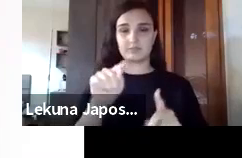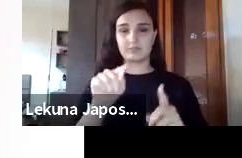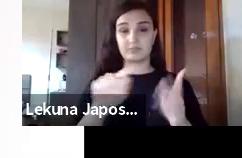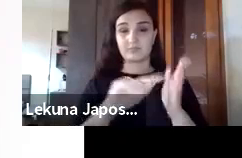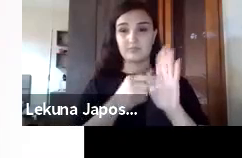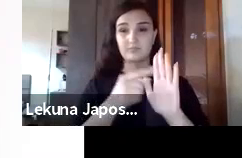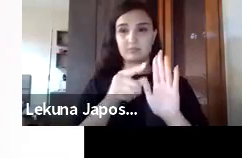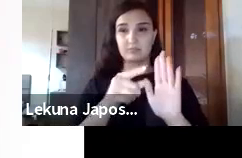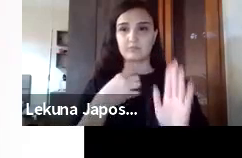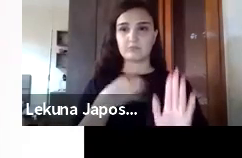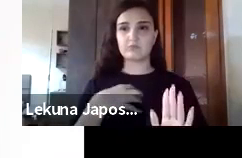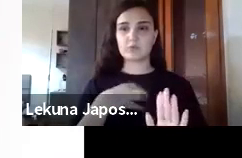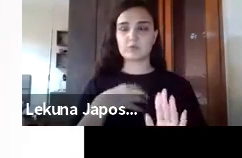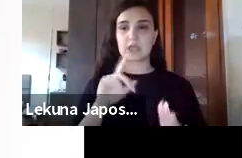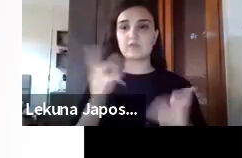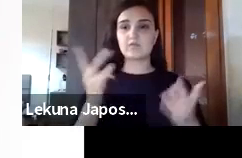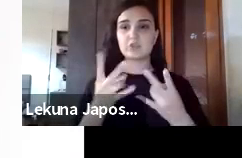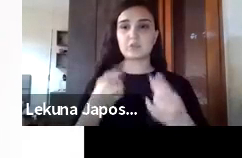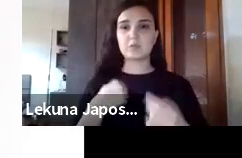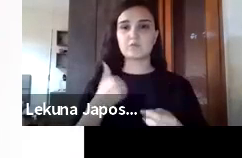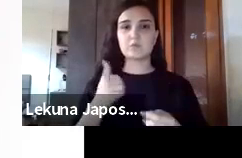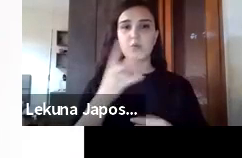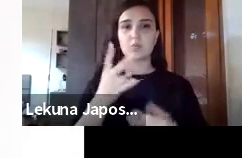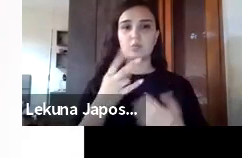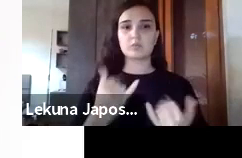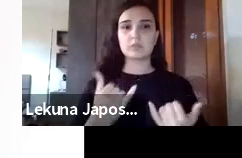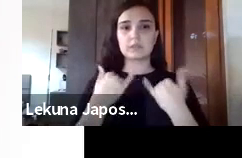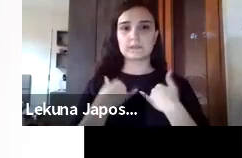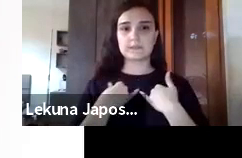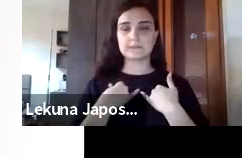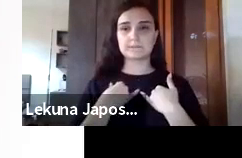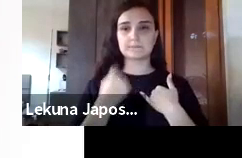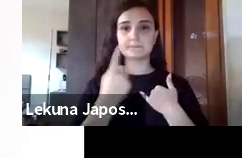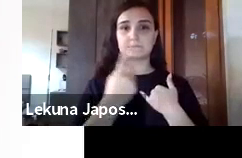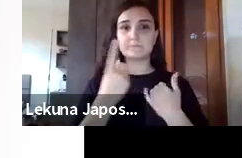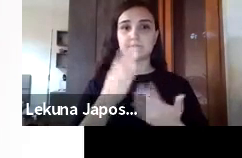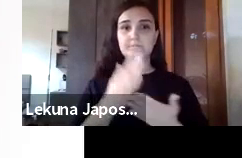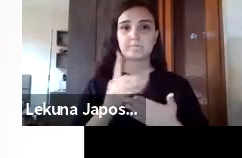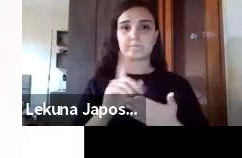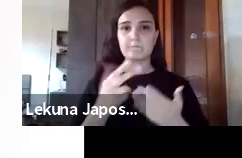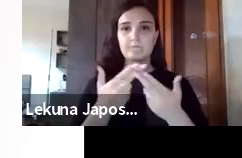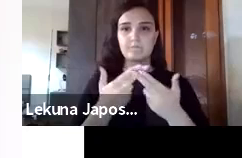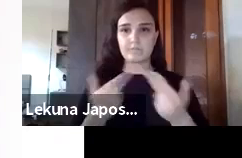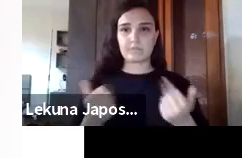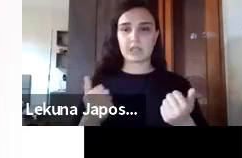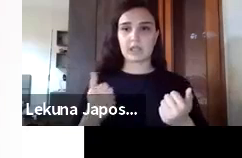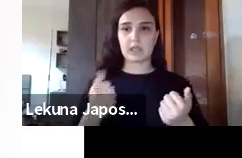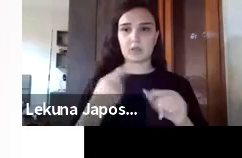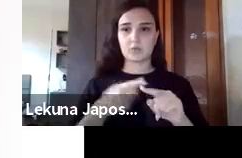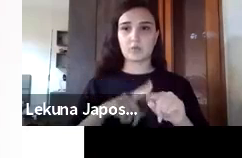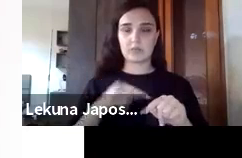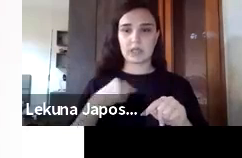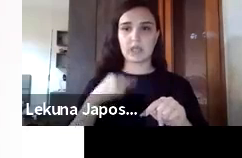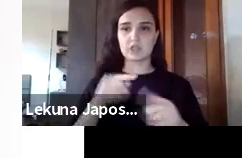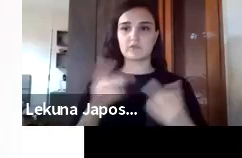რა გჭირდება ჩვენ და როგორ უნდა გამოვყოთ. ერთ-ერთი პირველი არის ის, რომ ვაღიაროთ, რომ ჩვენ ეს გჭირდება.